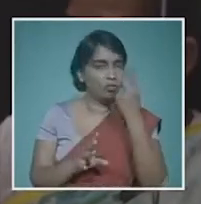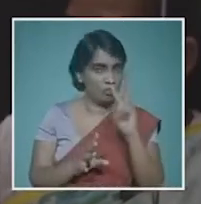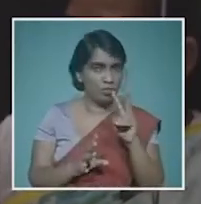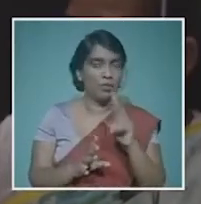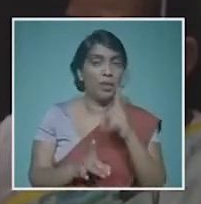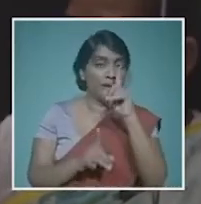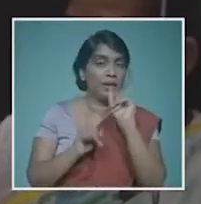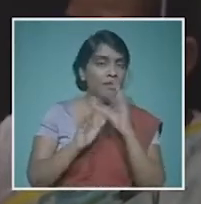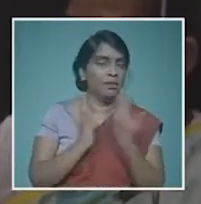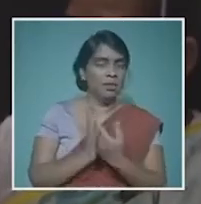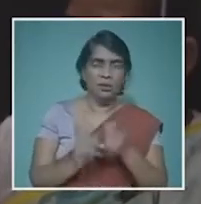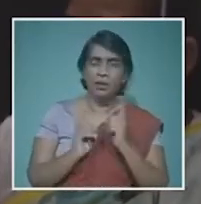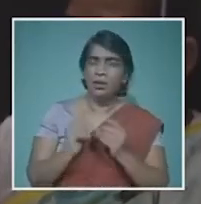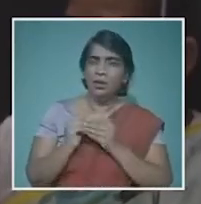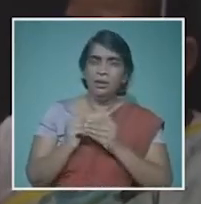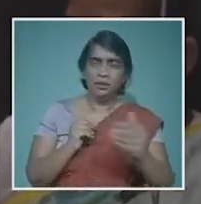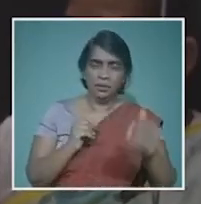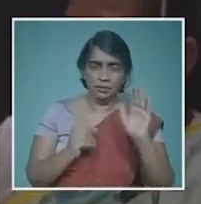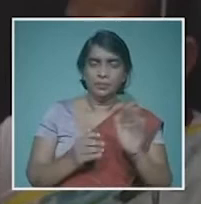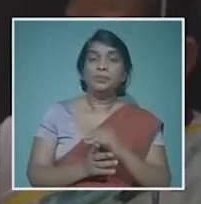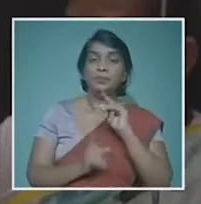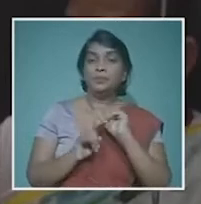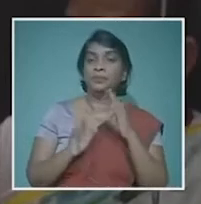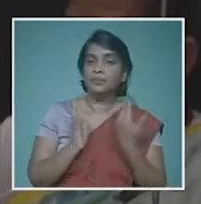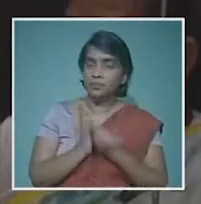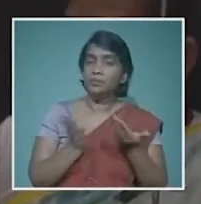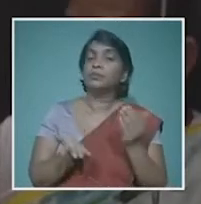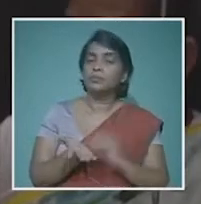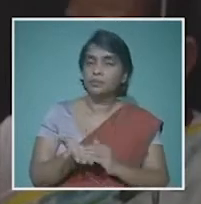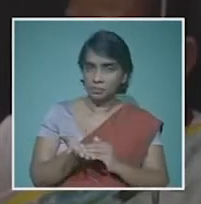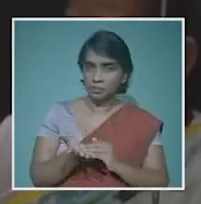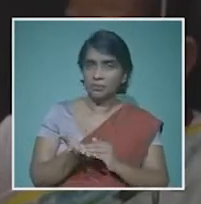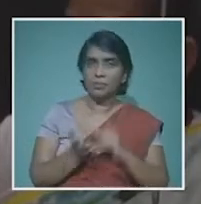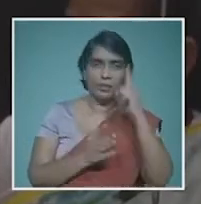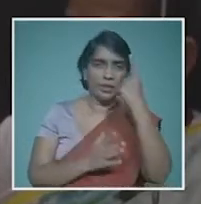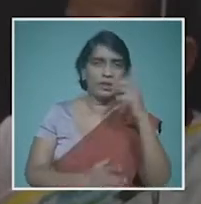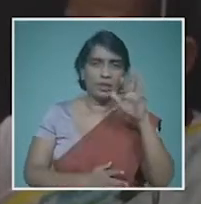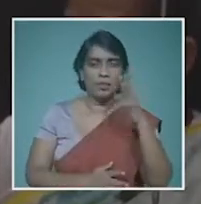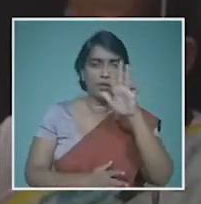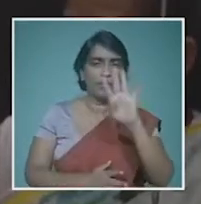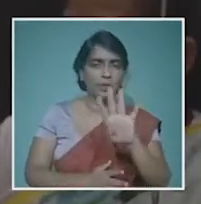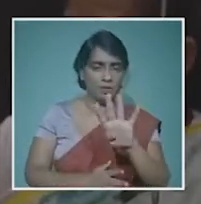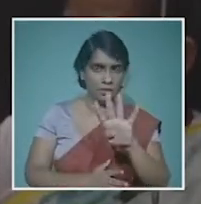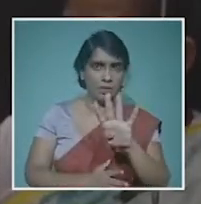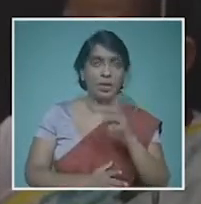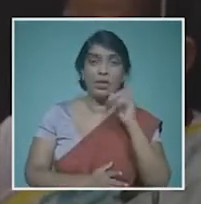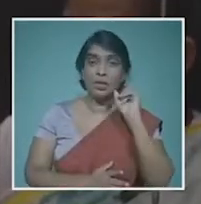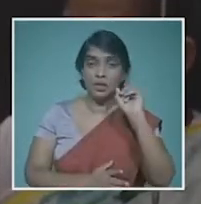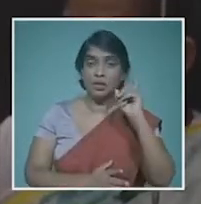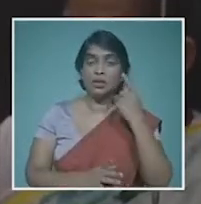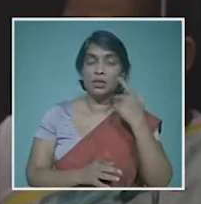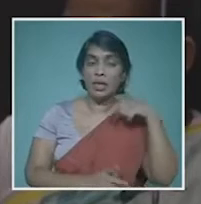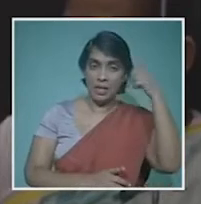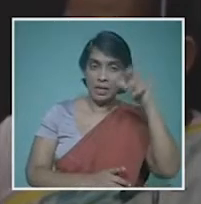එක ප්‍රතිපත්තියක් අරගෙන ඉස්සරහට ගියා. ඒ ප්‍රතිපත්තියෙන් පස්සේ ආපහු 1994 චන්ද්‍රිකා කුමාරතුංග